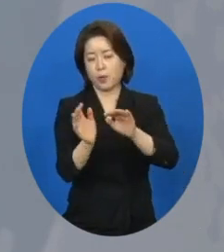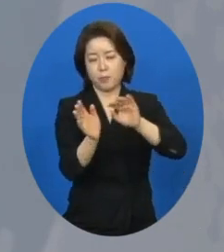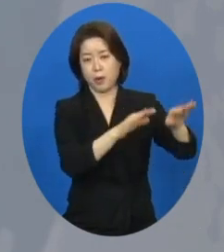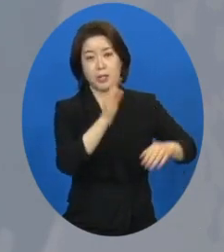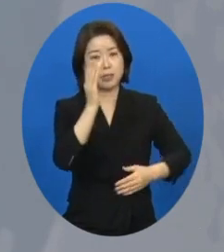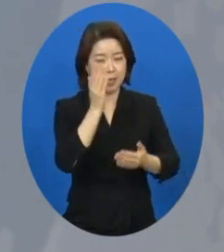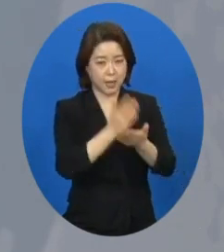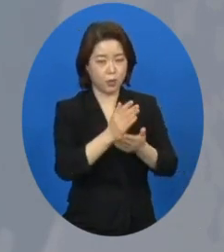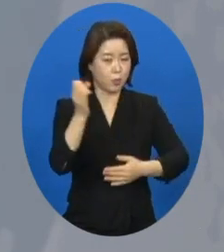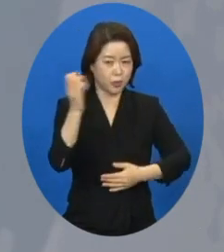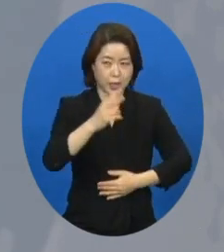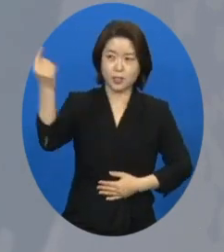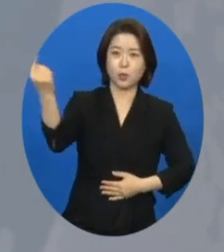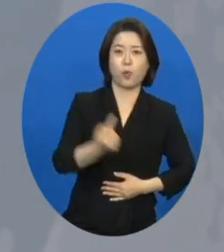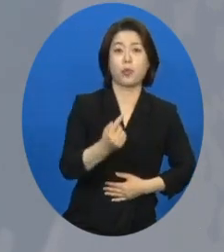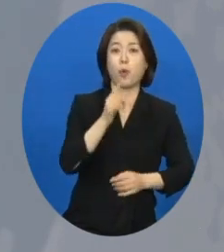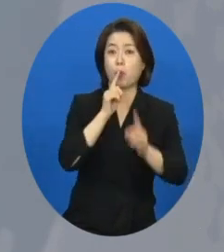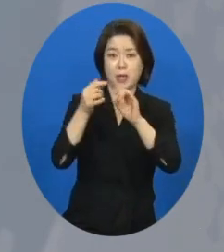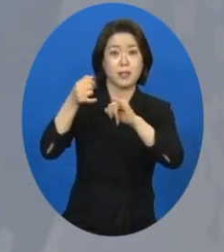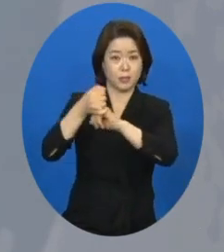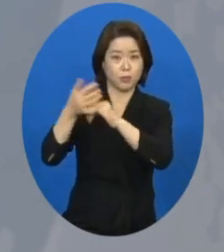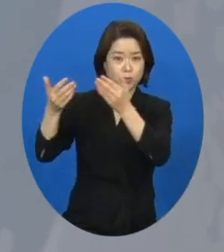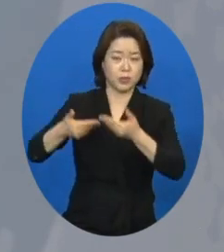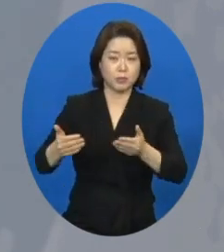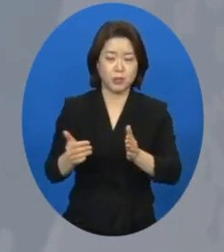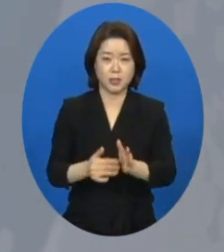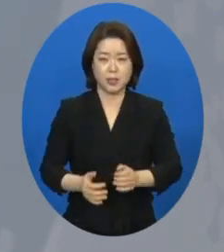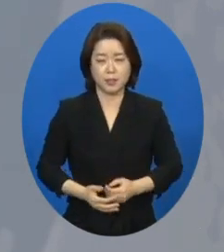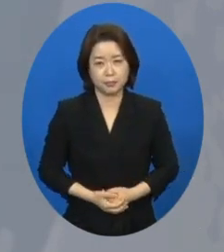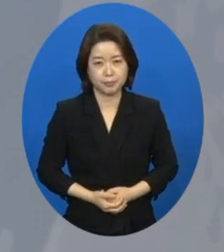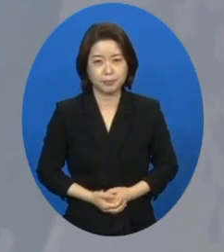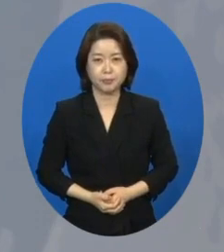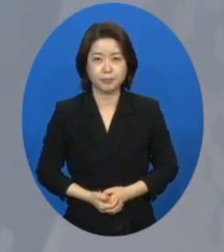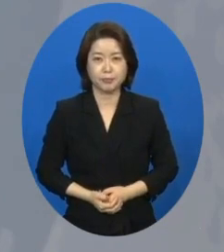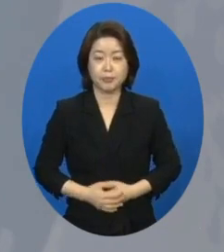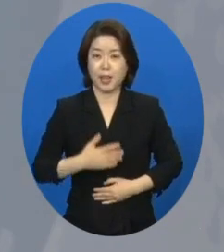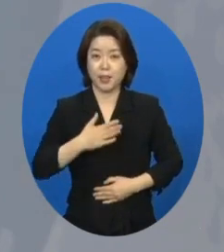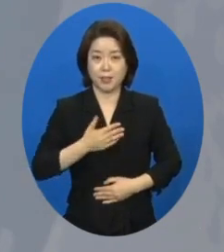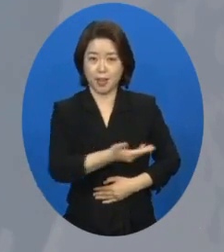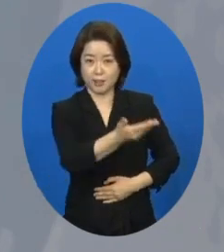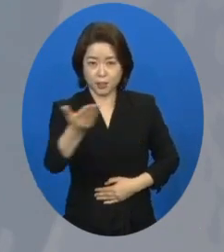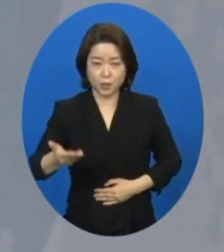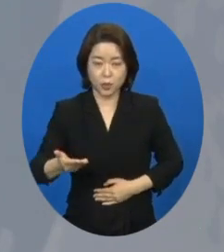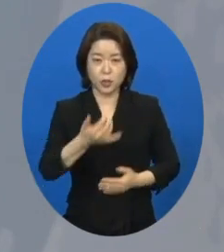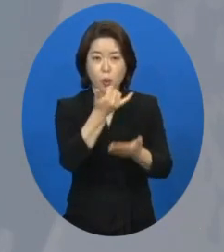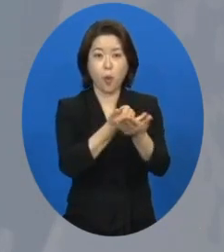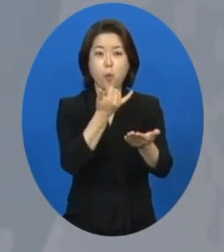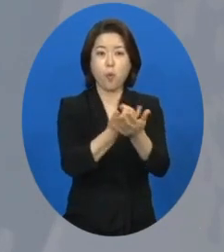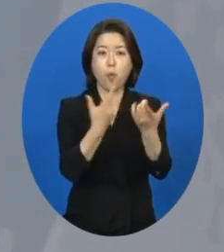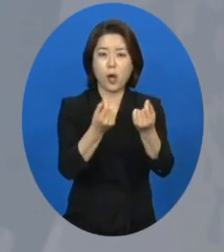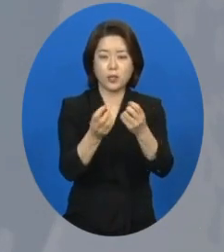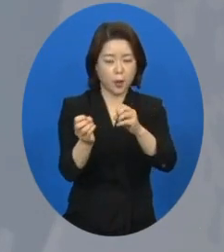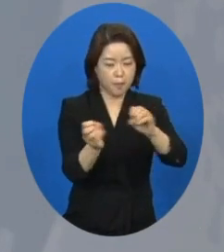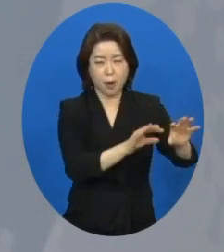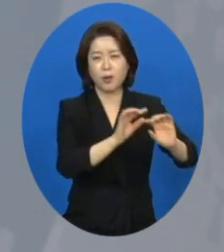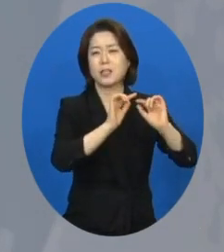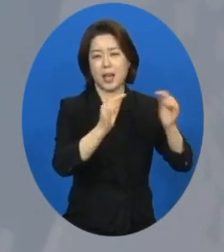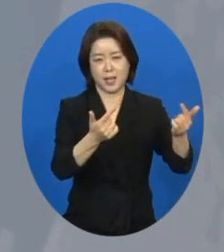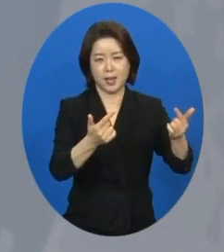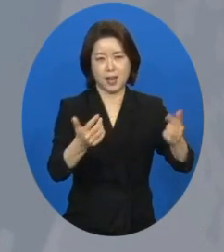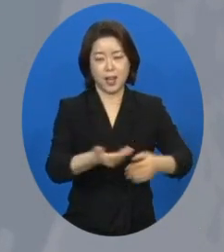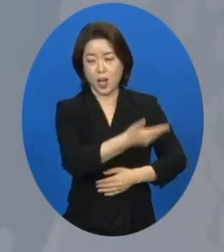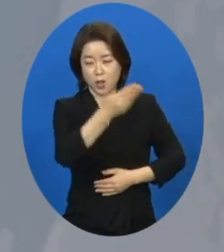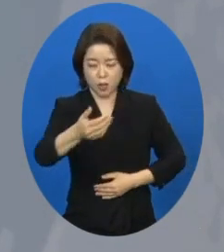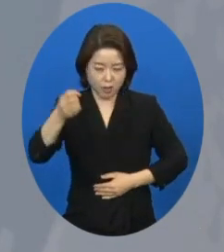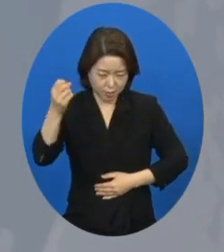오겠다. 18절 말씀에 이렇게 말씀합니다. 나는 너희를 고아처럼 버려두지 아니하고 너희에게